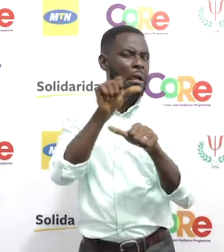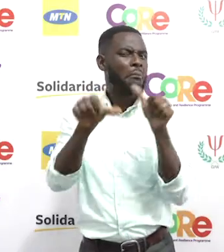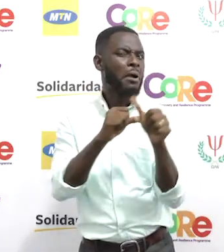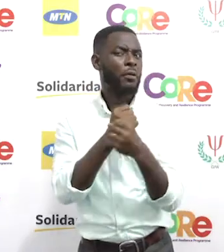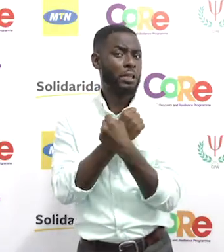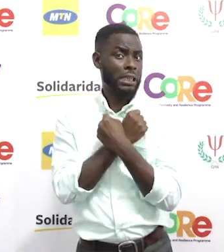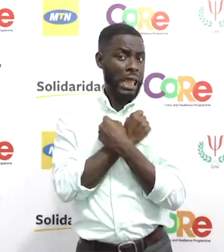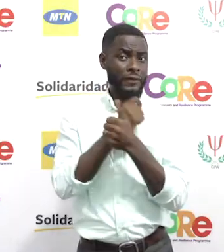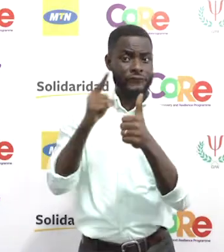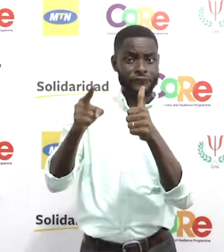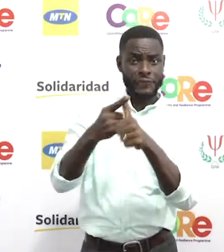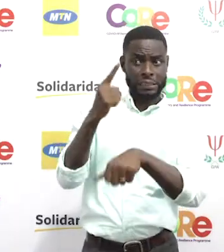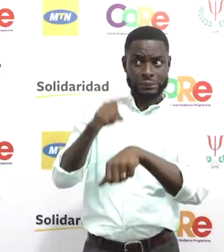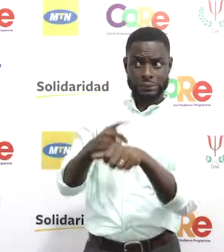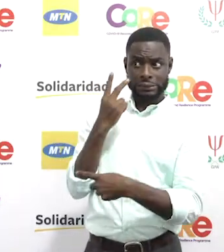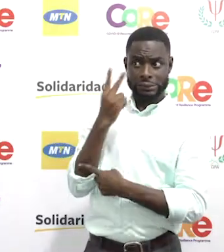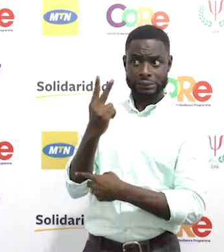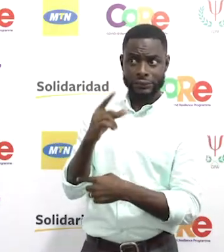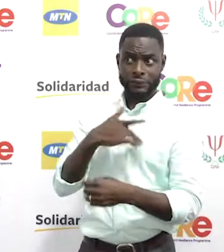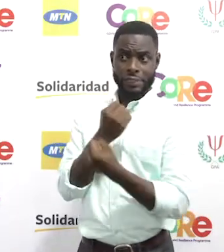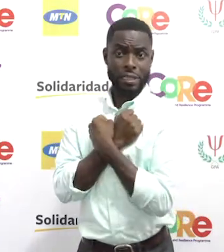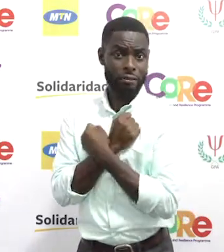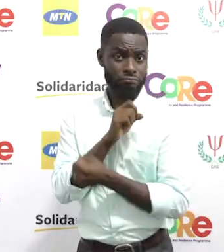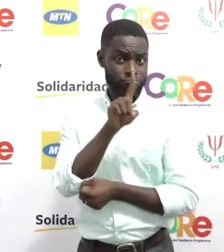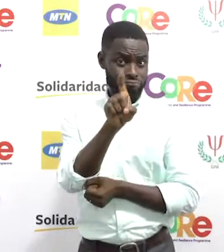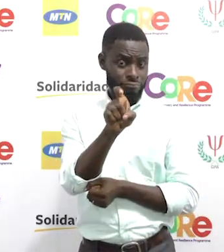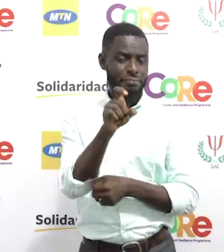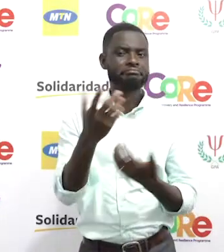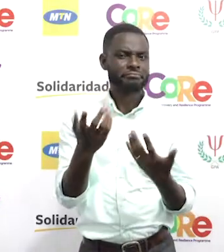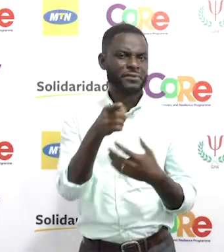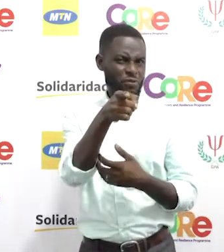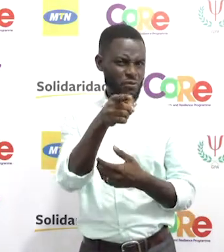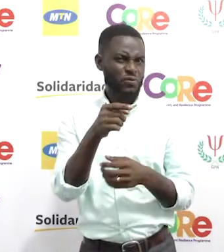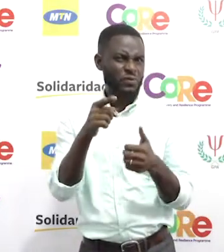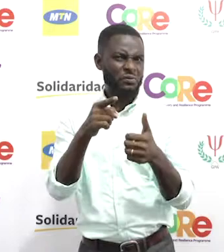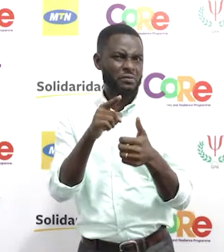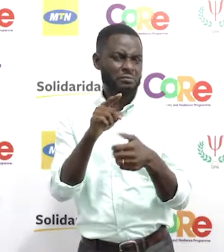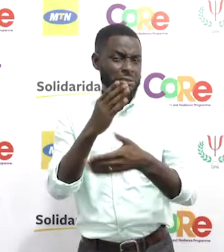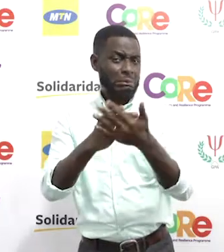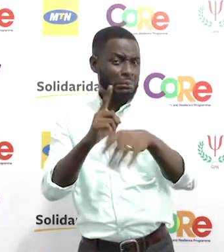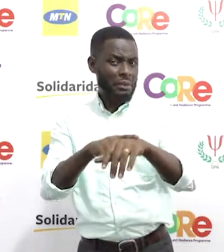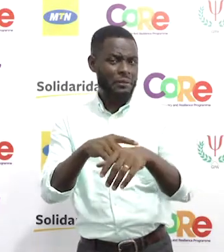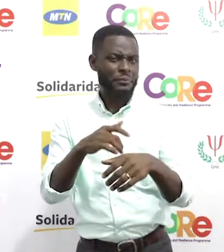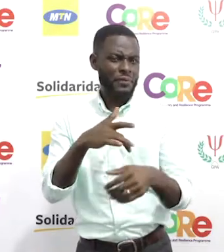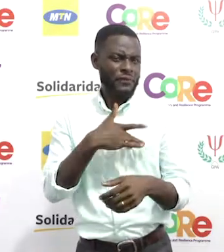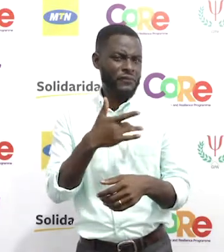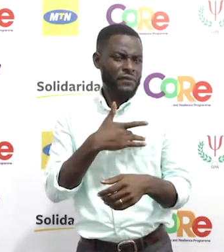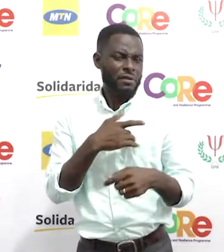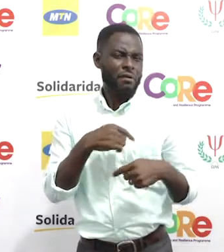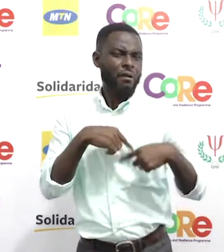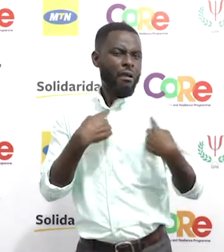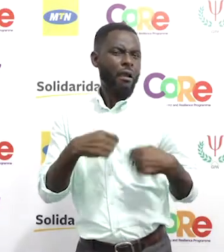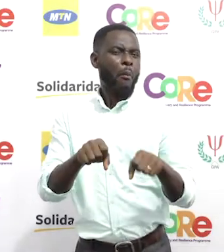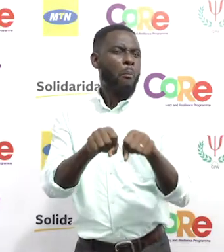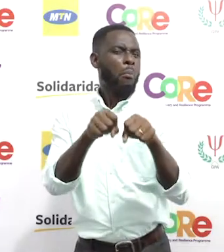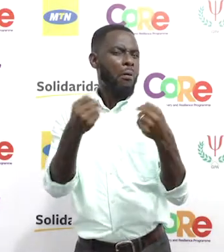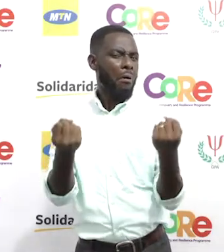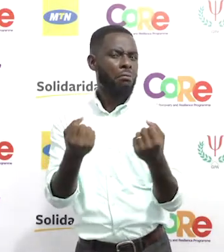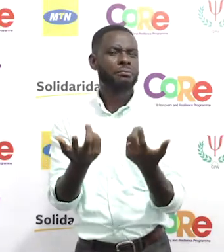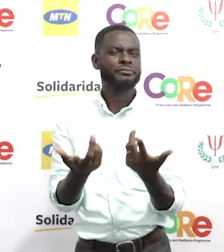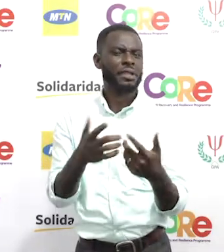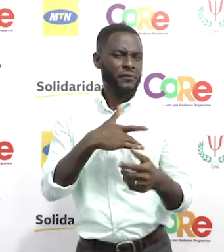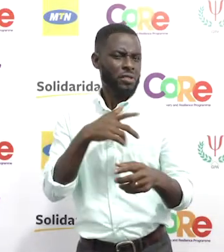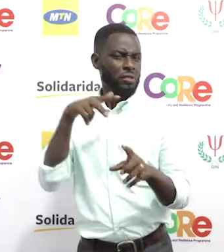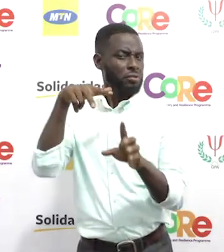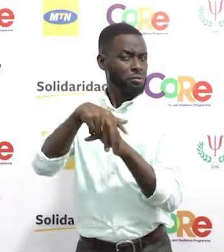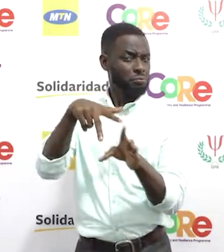shikome. Ani beko nehuwe oye suomu chakpa akomlin. Ashobo keche ochwi